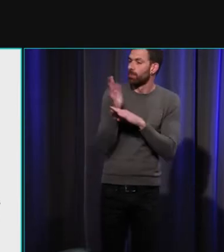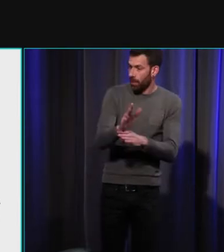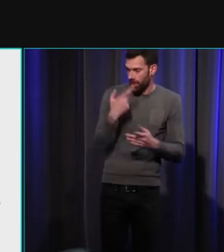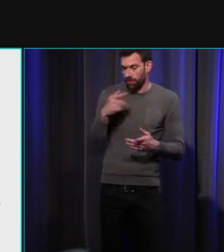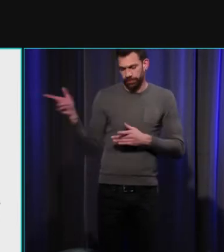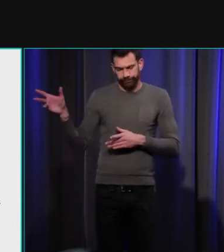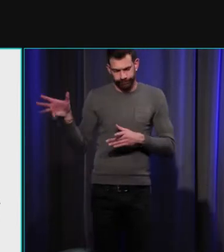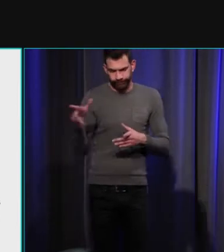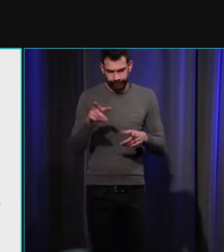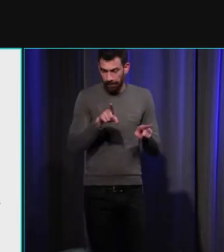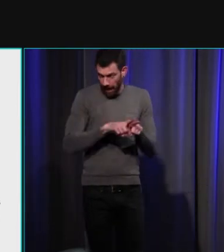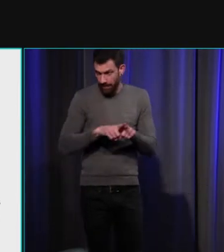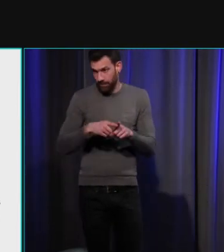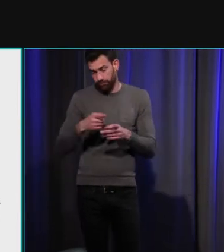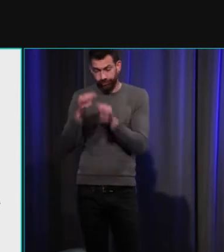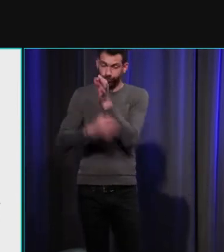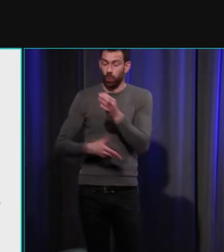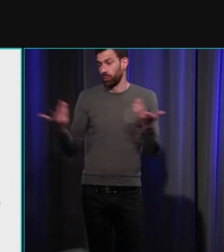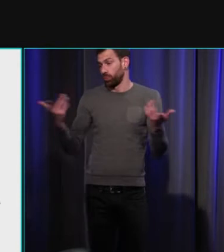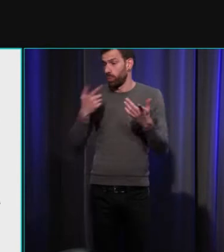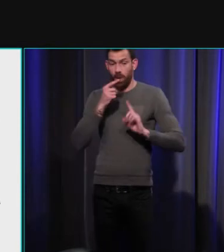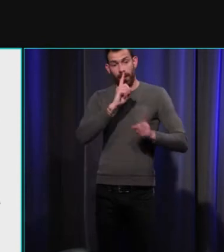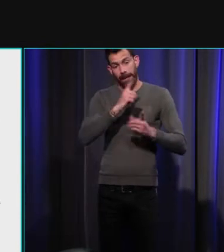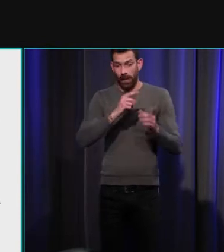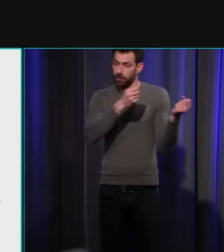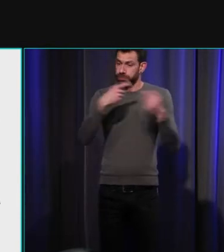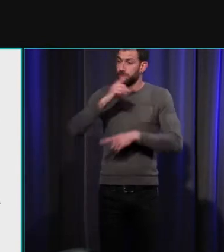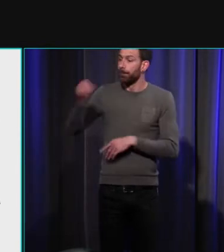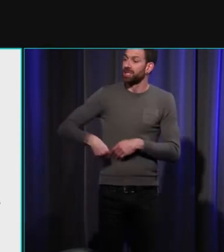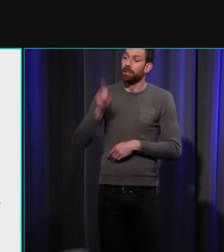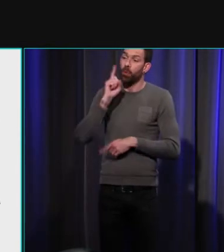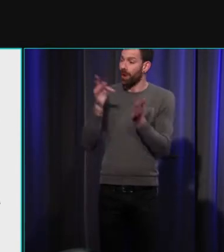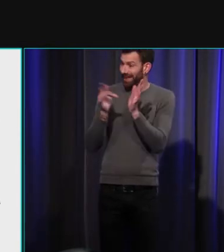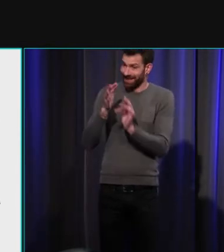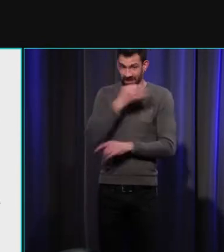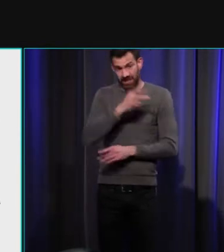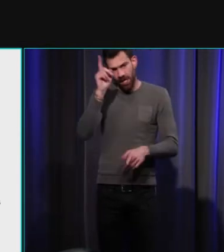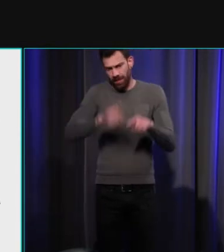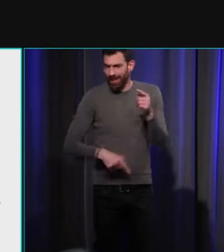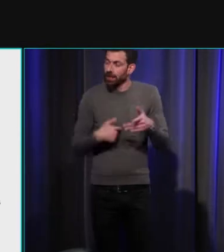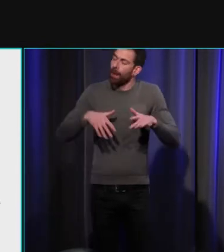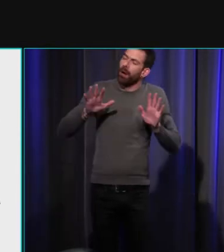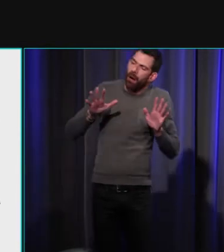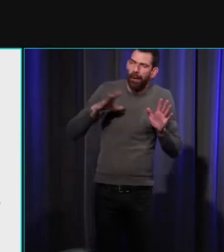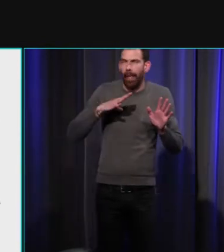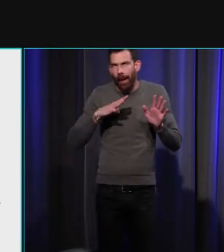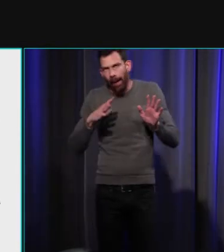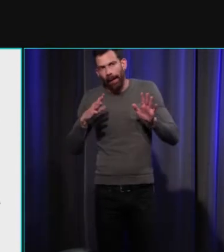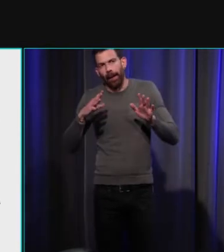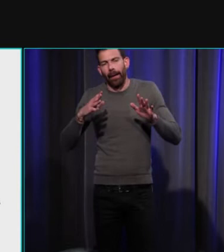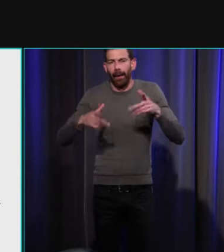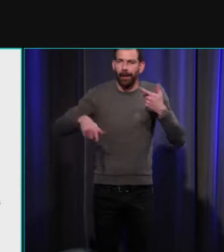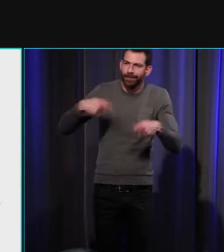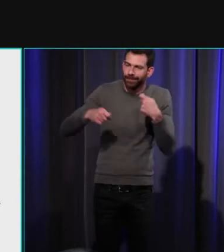conclusion la guerre est un péché puisque le christ l'interdît mais il y à des nuances il dit bo en fait au sens strict la